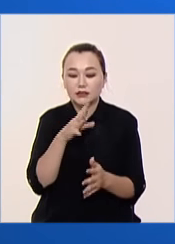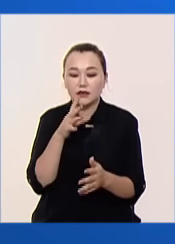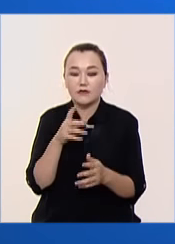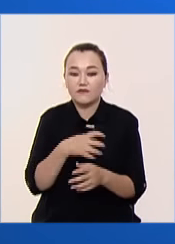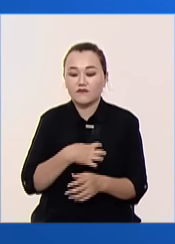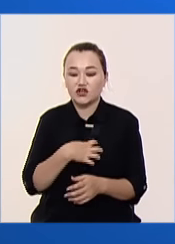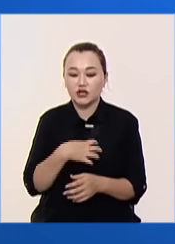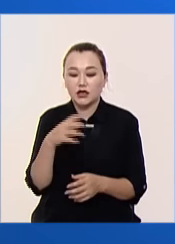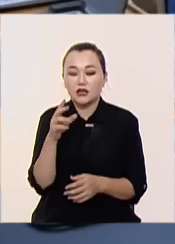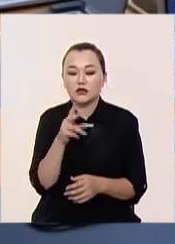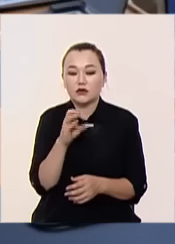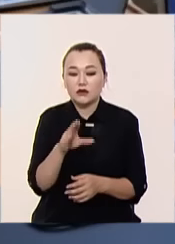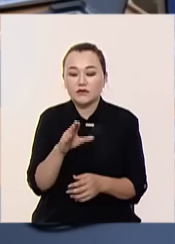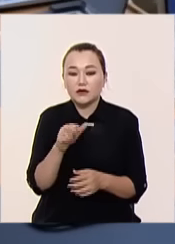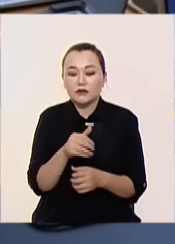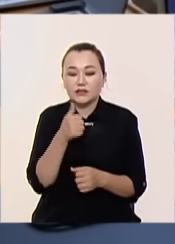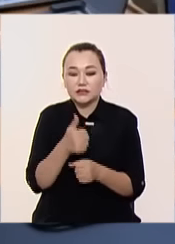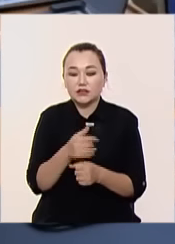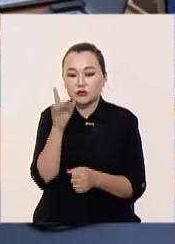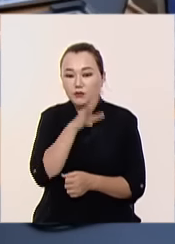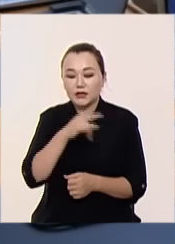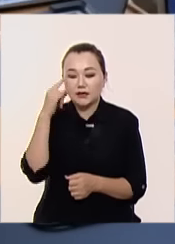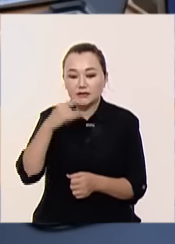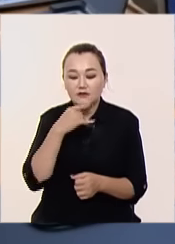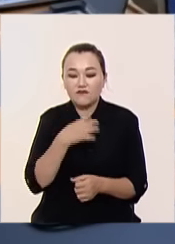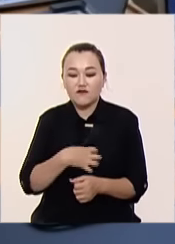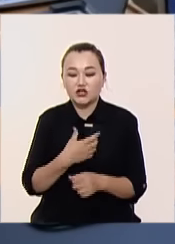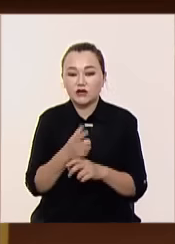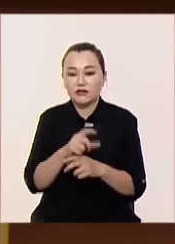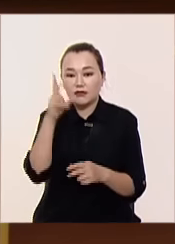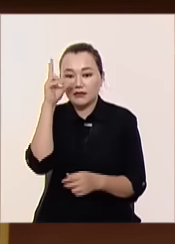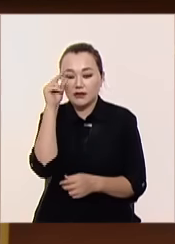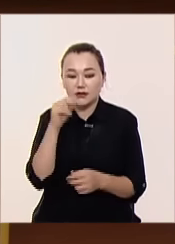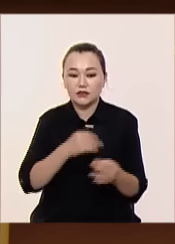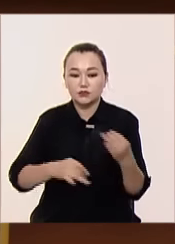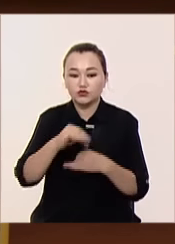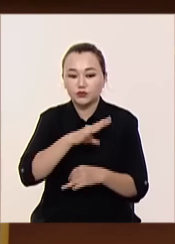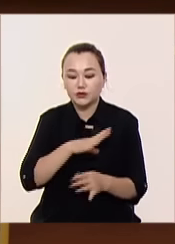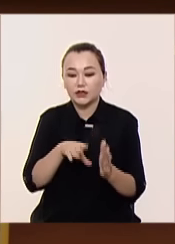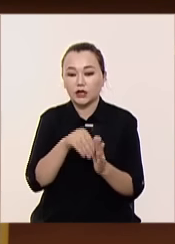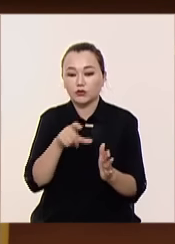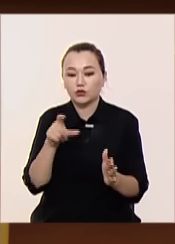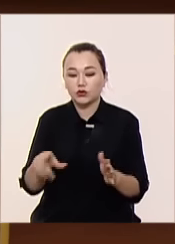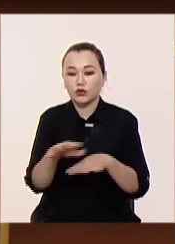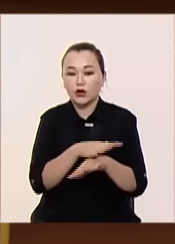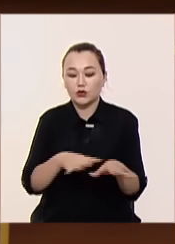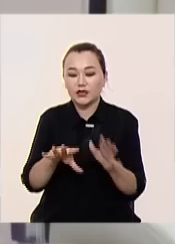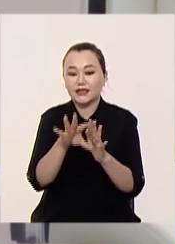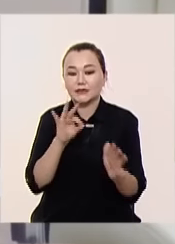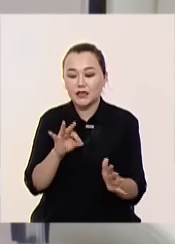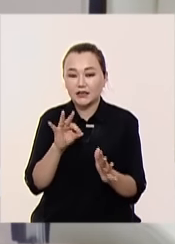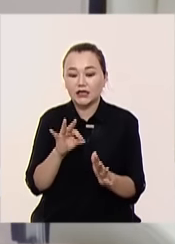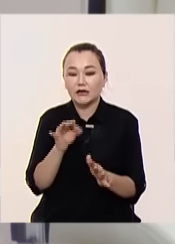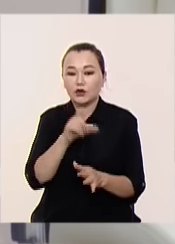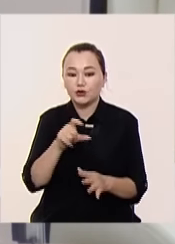Токаев, президент Республики Казахстан. О важности этой даты сегодня говорили депутаты Мажилиса. По словам народных избранников, ключевую